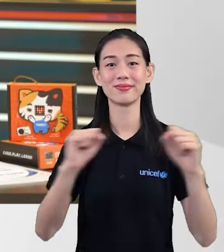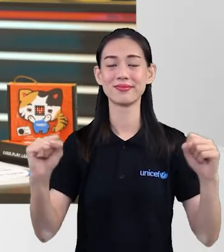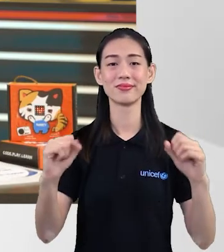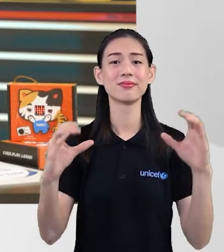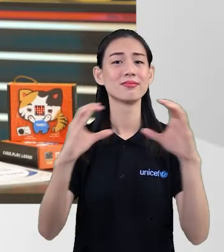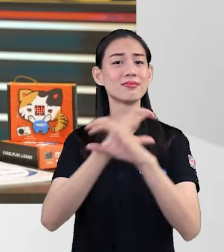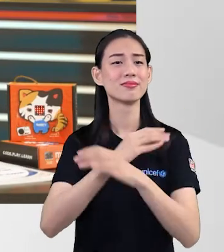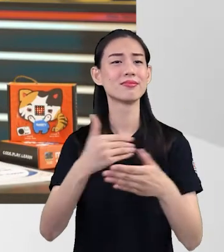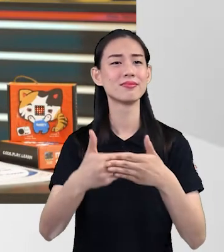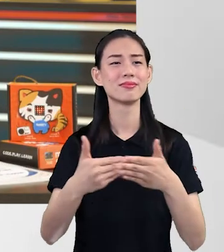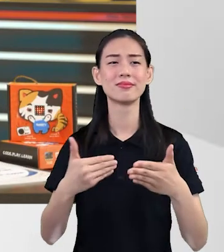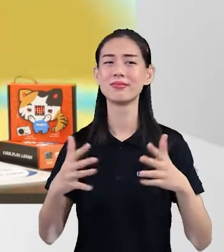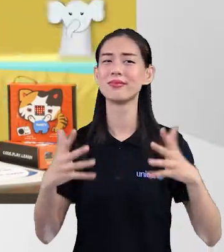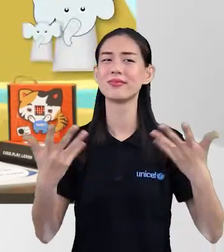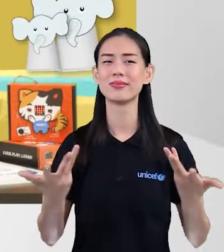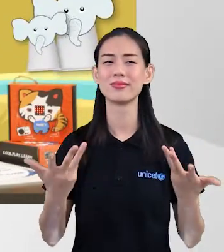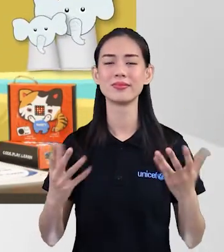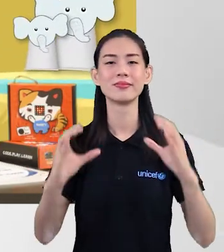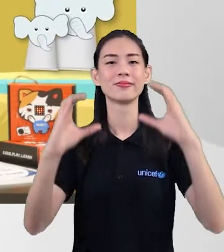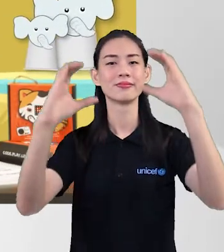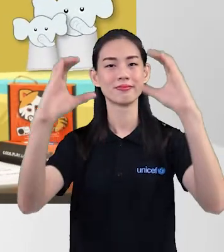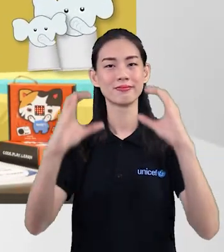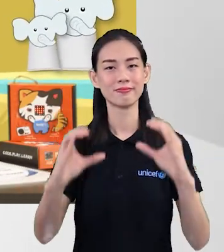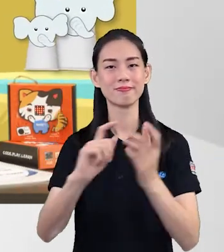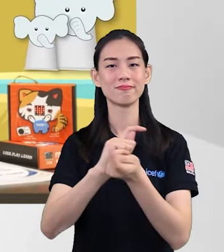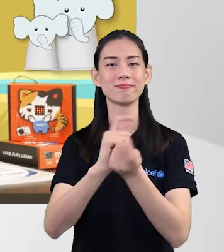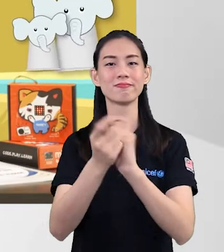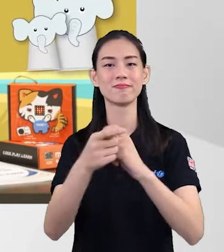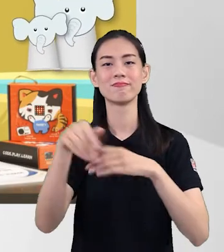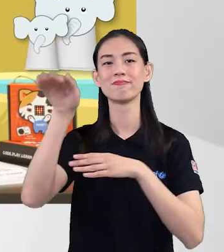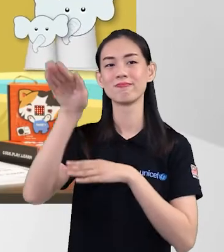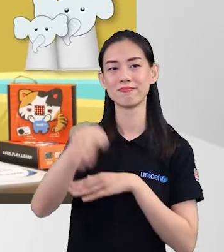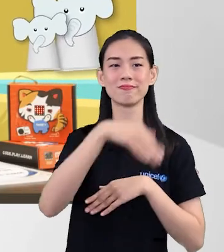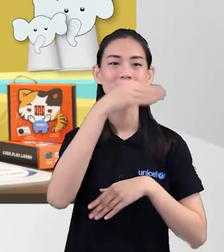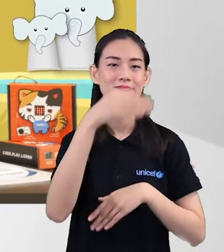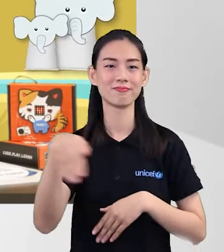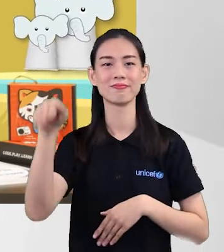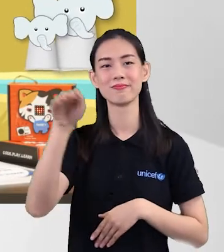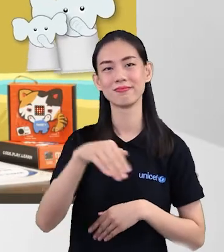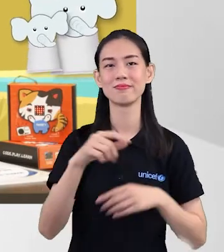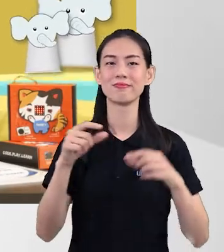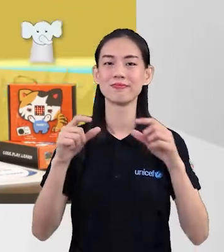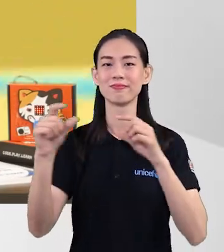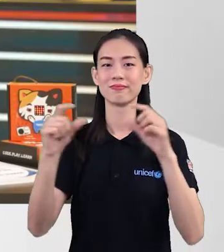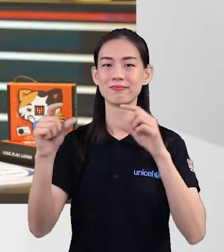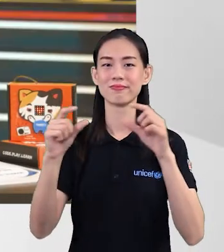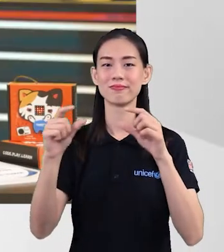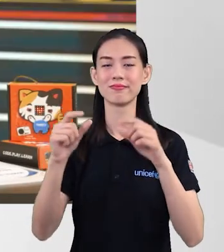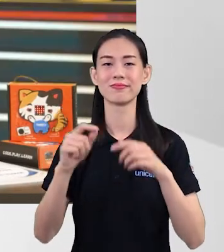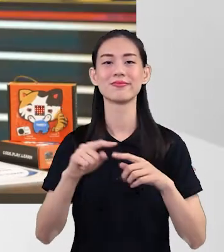tidak kelihatan dari depan. Projek gajah dah siap. Cabaran anda sebelum ke episod seterusnya ialah cuba mengubah